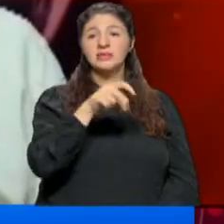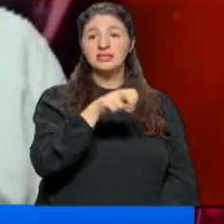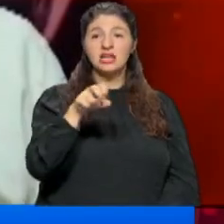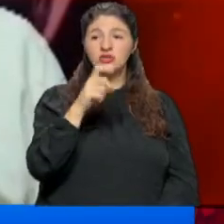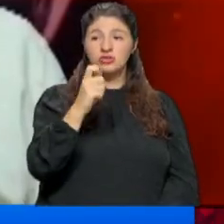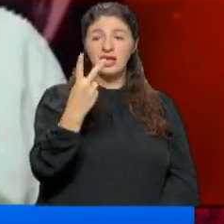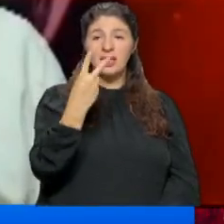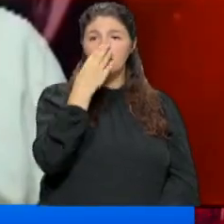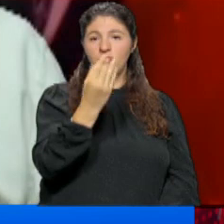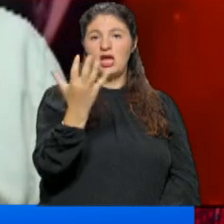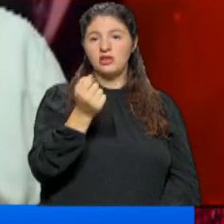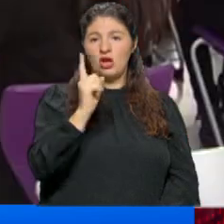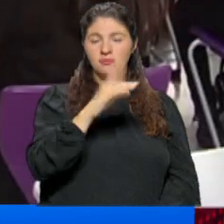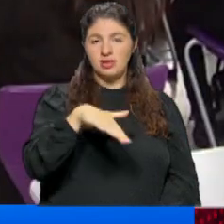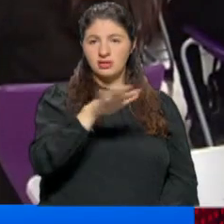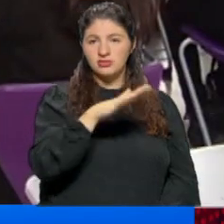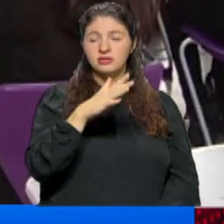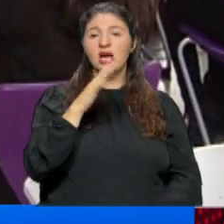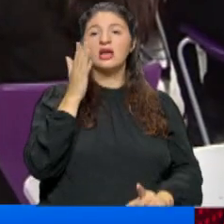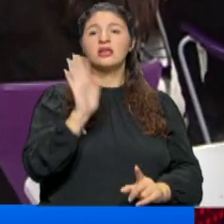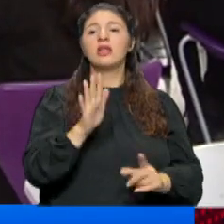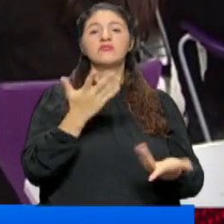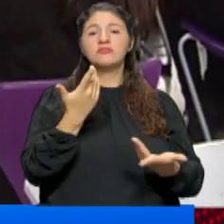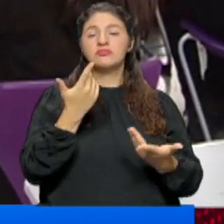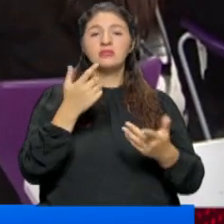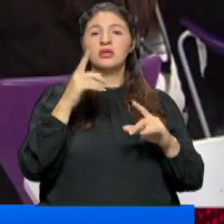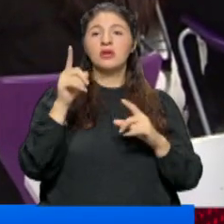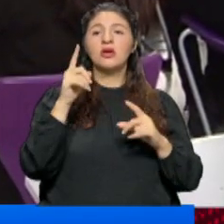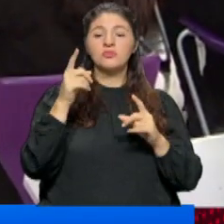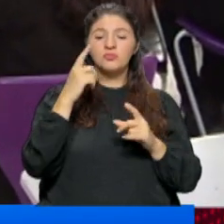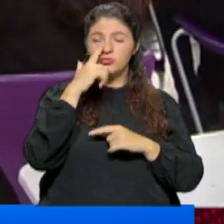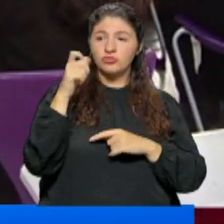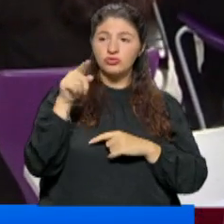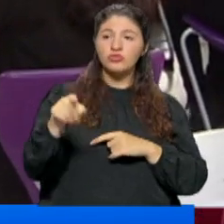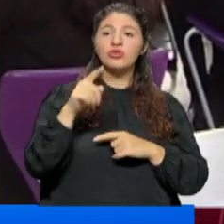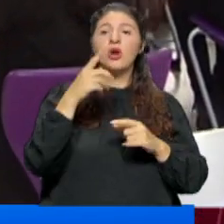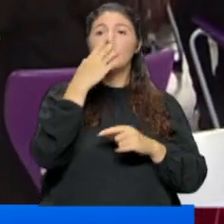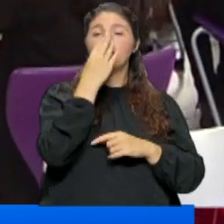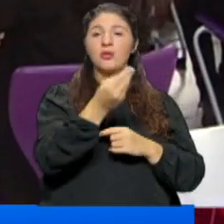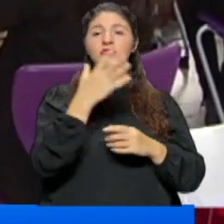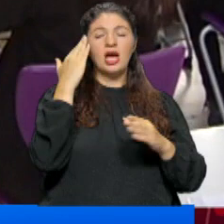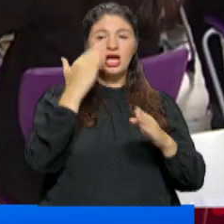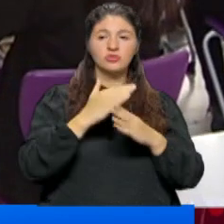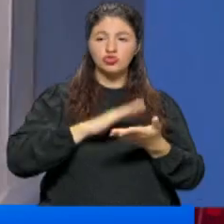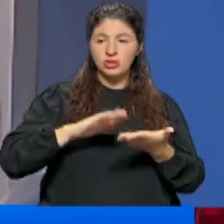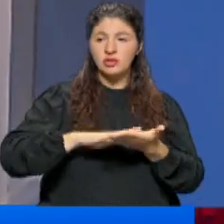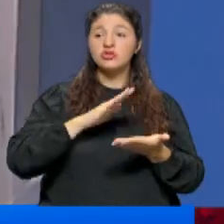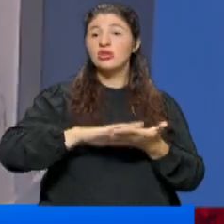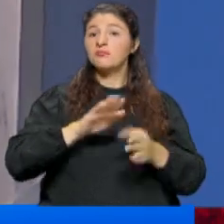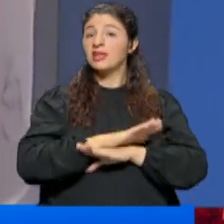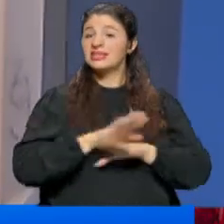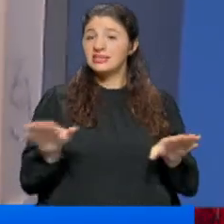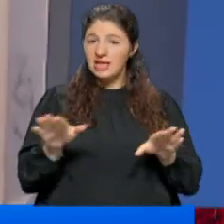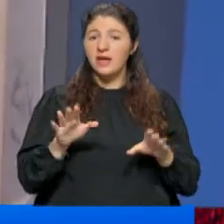6.892 lira promosyon aldı öğretmenlerimiz. Kahramanmaraş İmmeli Eğitim Müdürlüğü promosyon anlaşmasının revize edilmesi, revize edilmediği